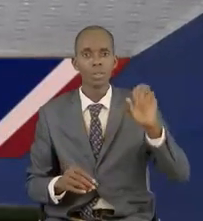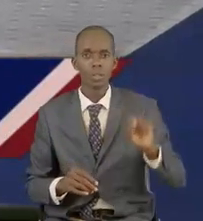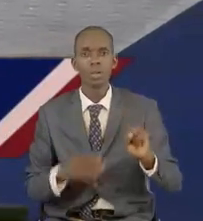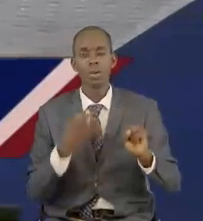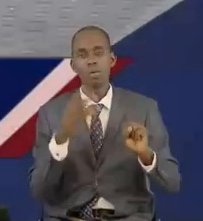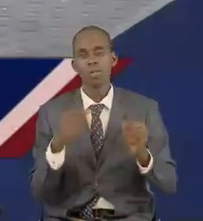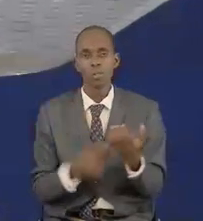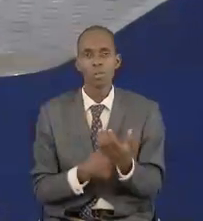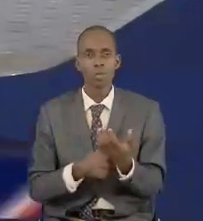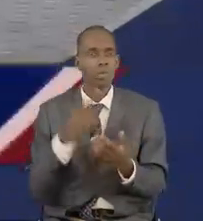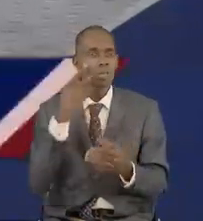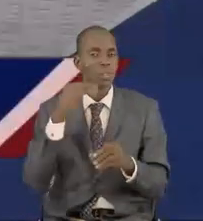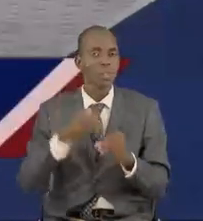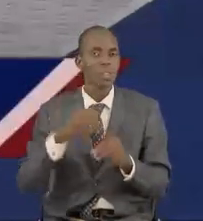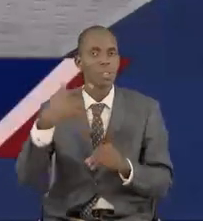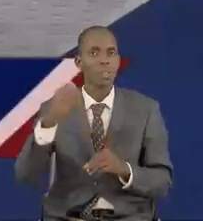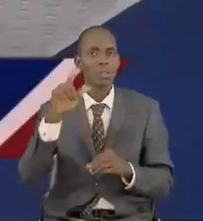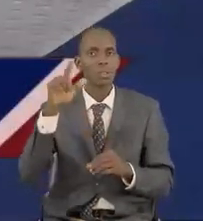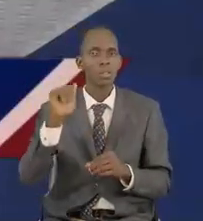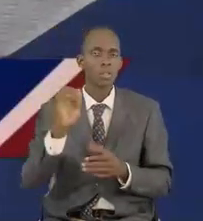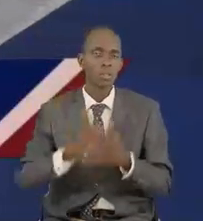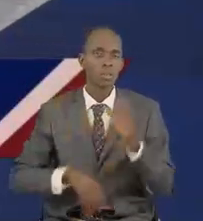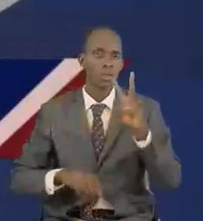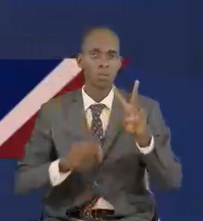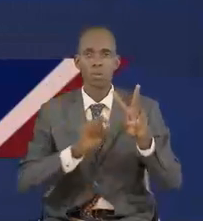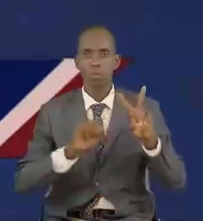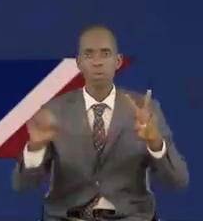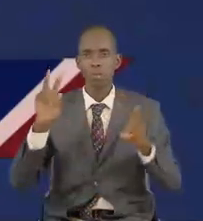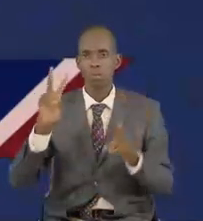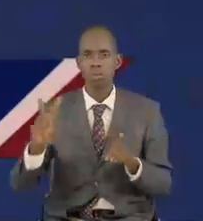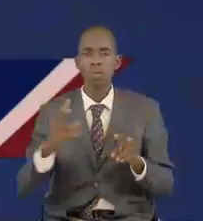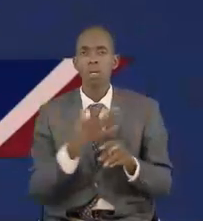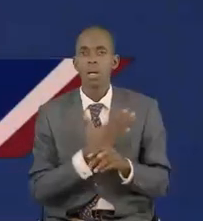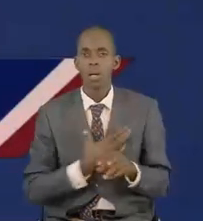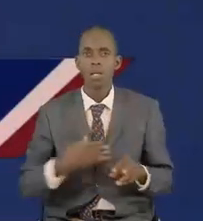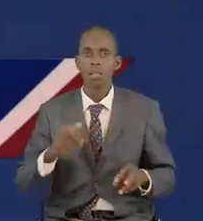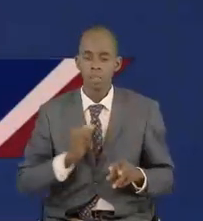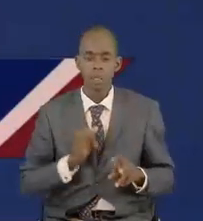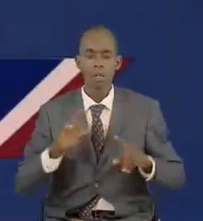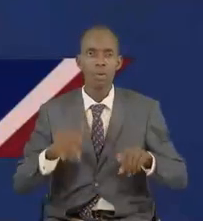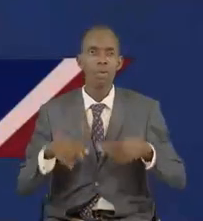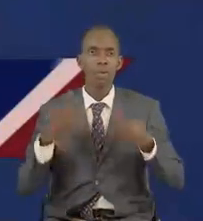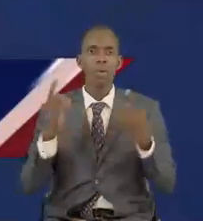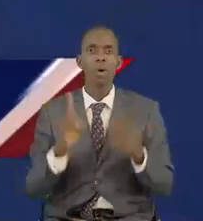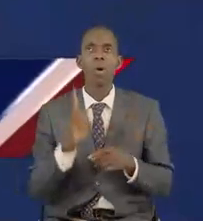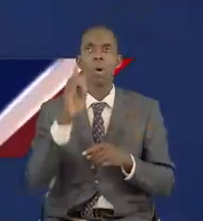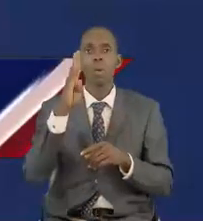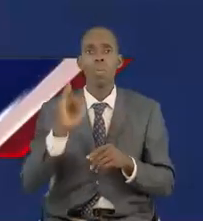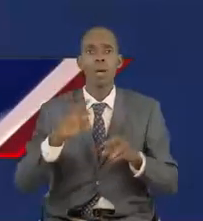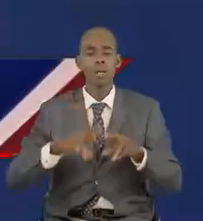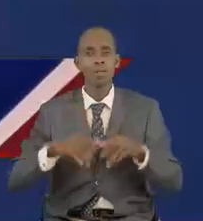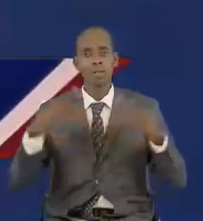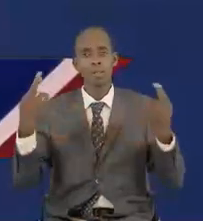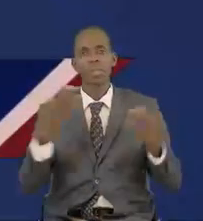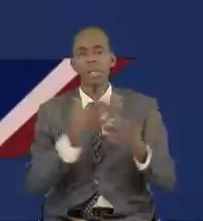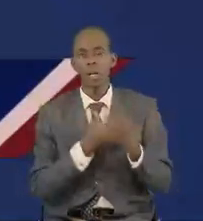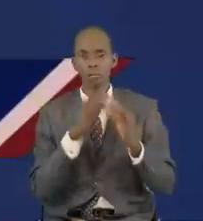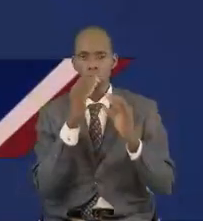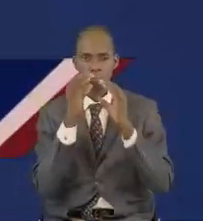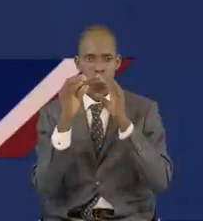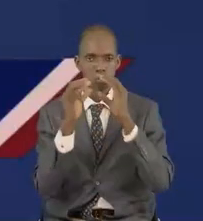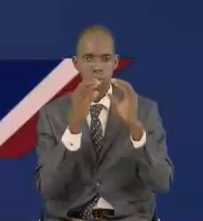de l'Évangile nous allons encore deux verset 2 et celui